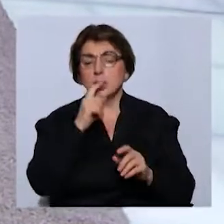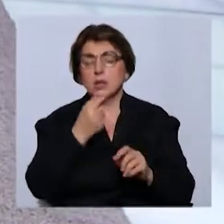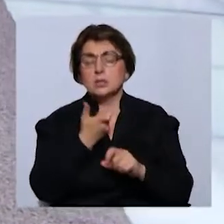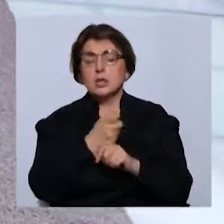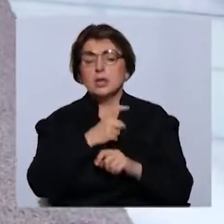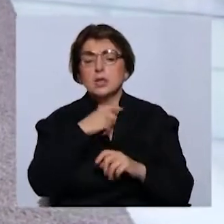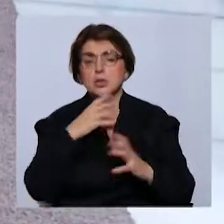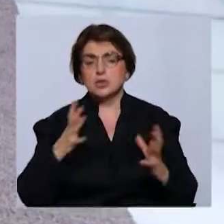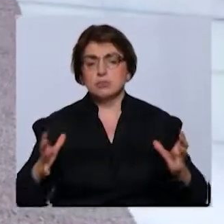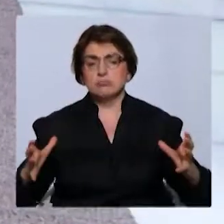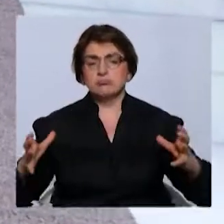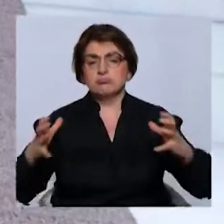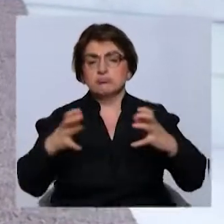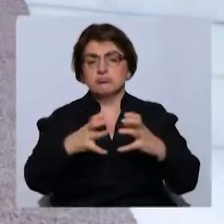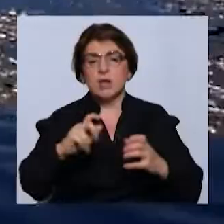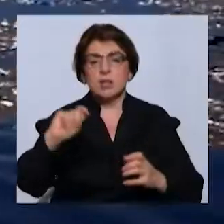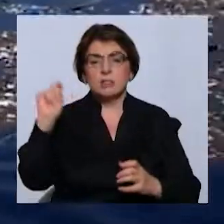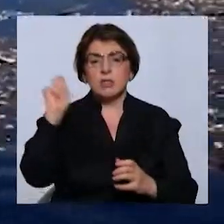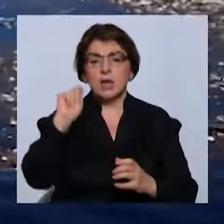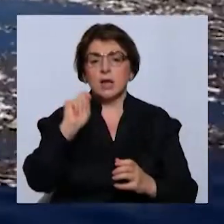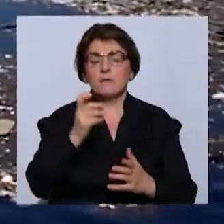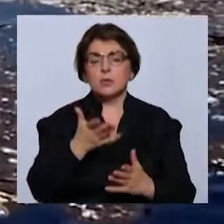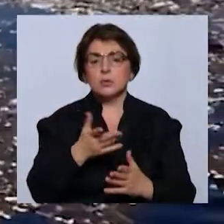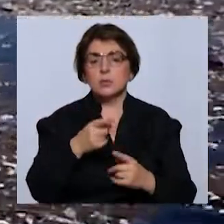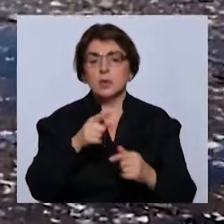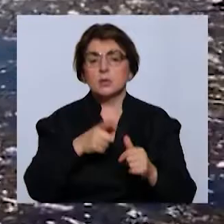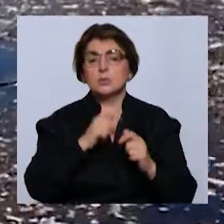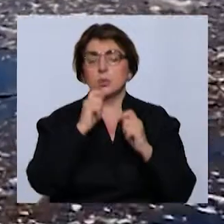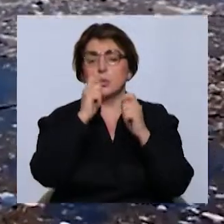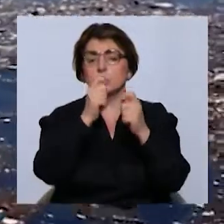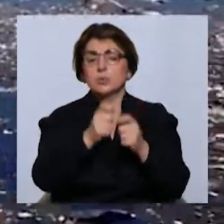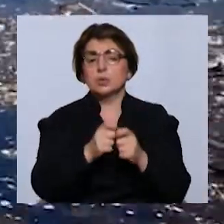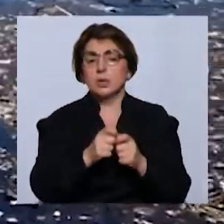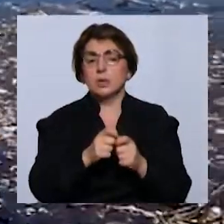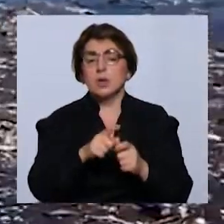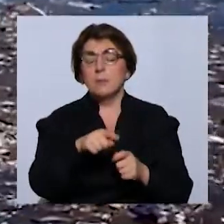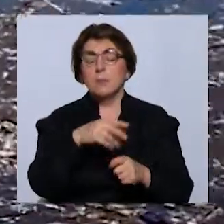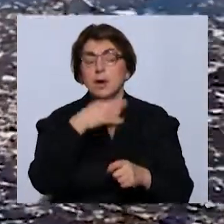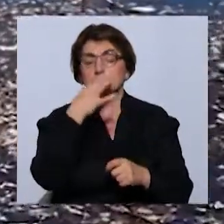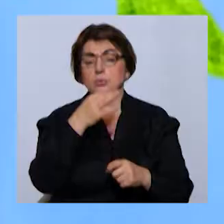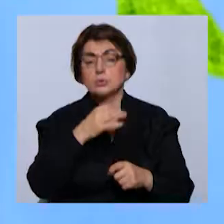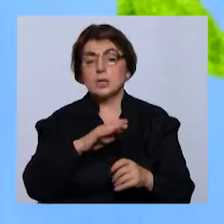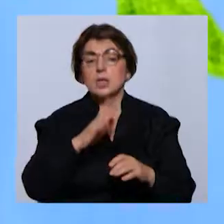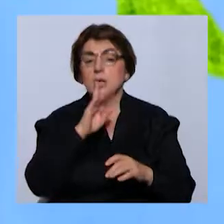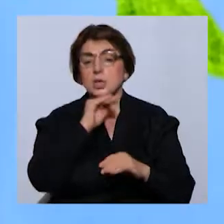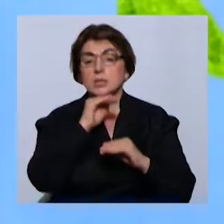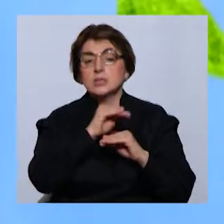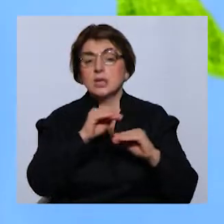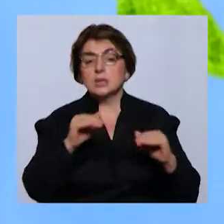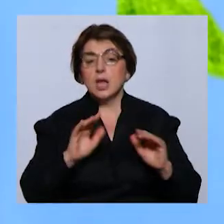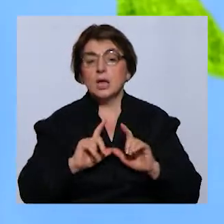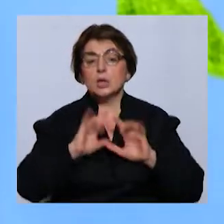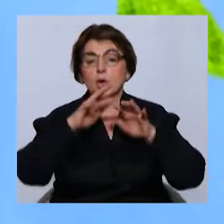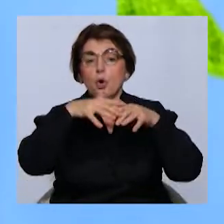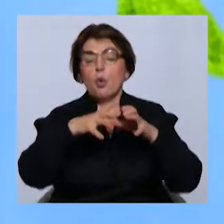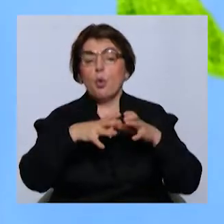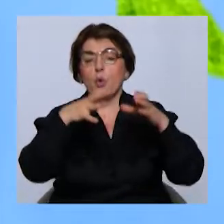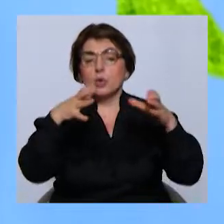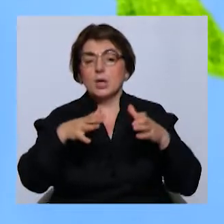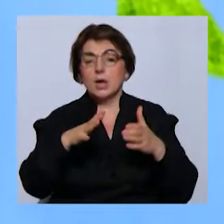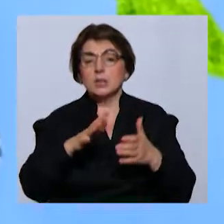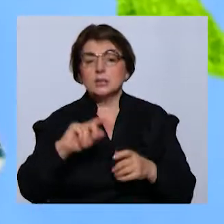გროვა. Და მას უწოდა წყნარი ოკეანის ნაგავის ლაქა უწოდა. ზოგმა მას მესამე კუნძულით